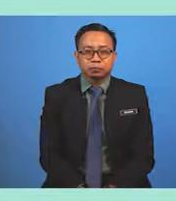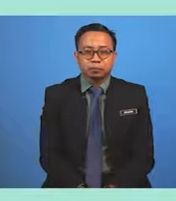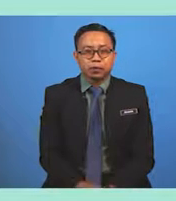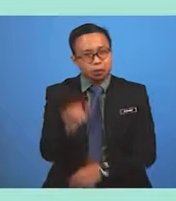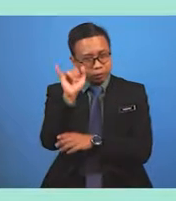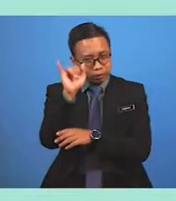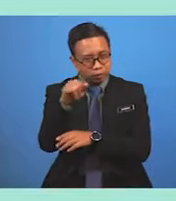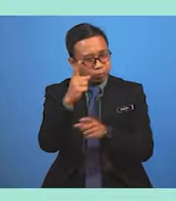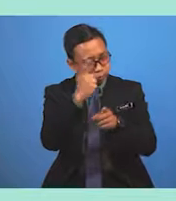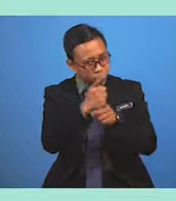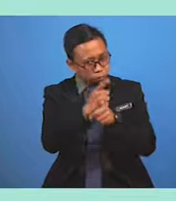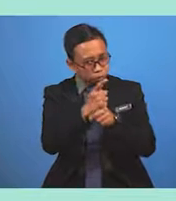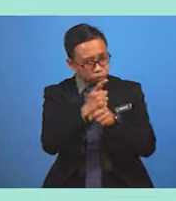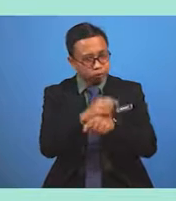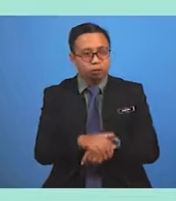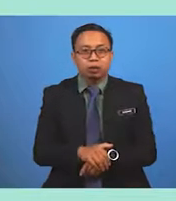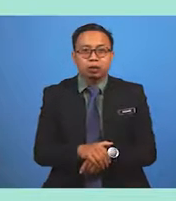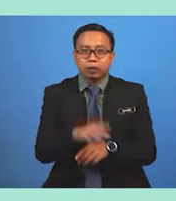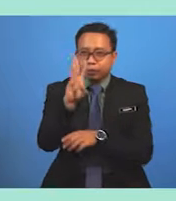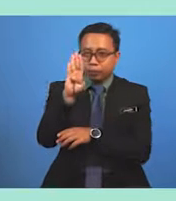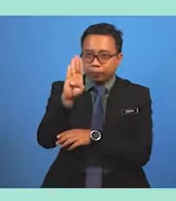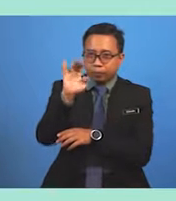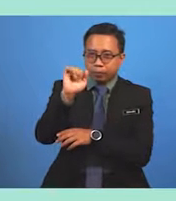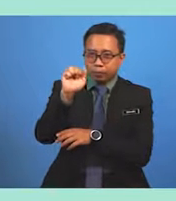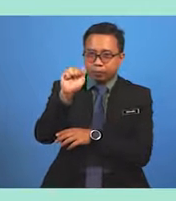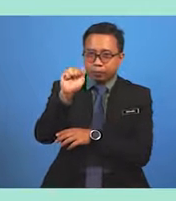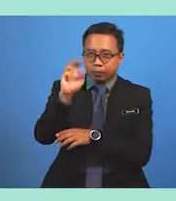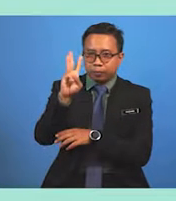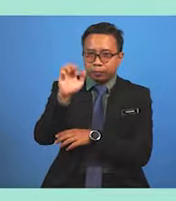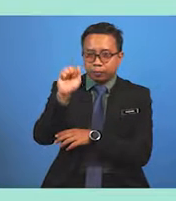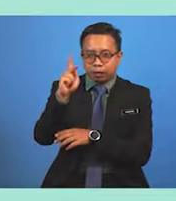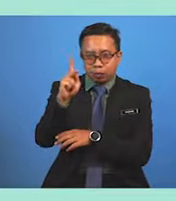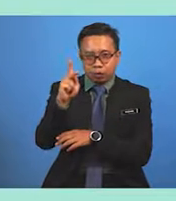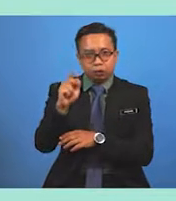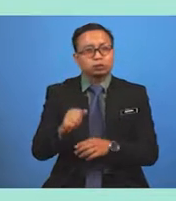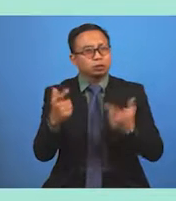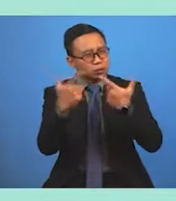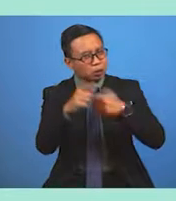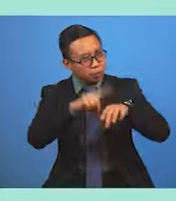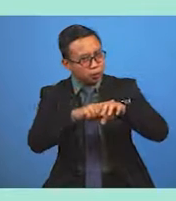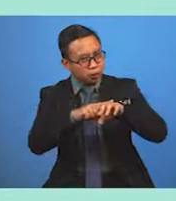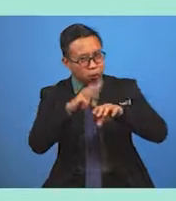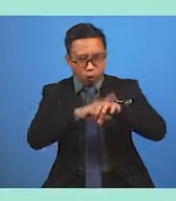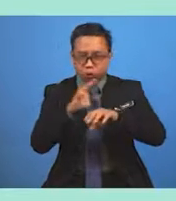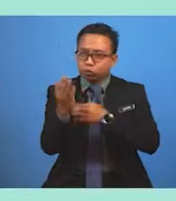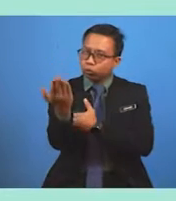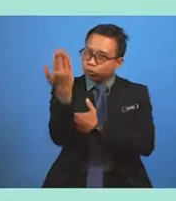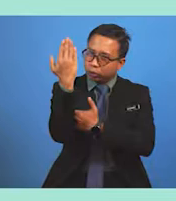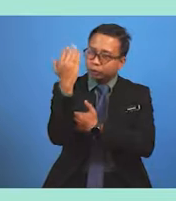Ya, betul. Ianya ialah seekor biawak dan ia menyerang pada waktu siang.